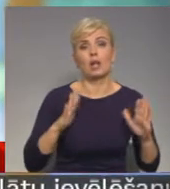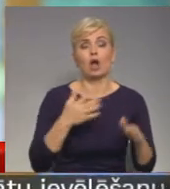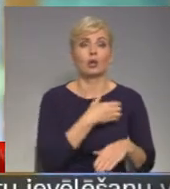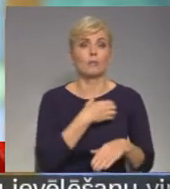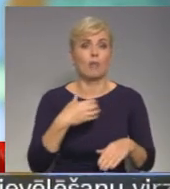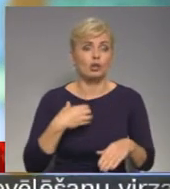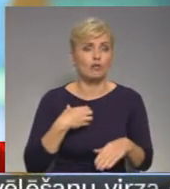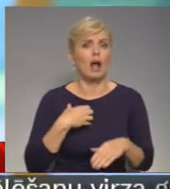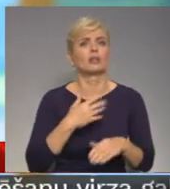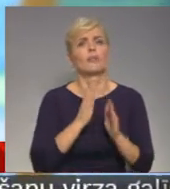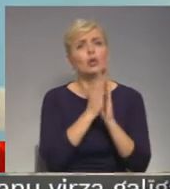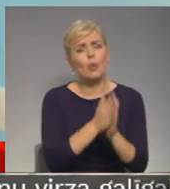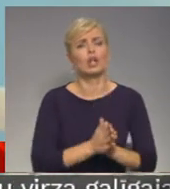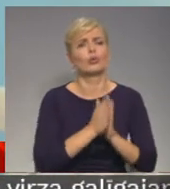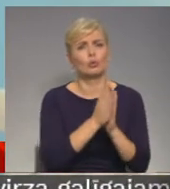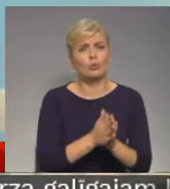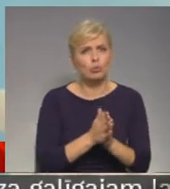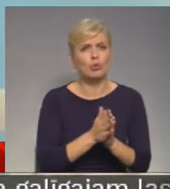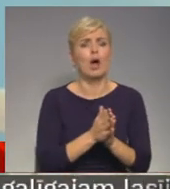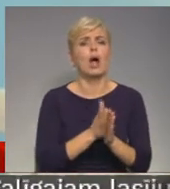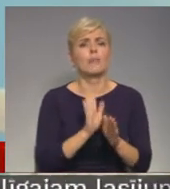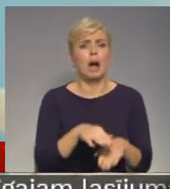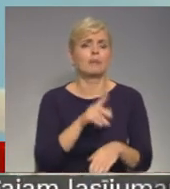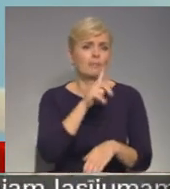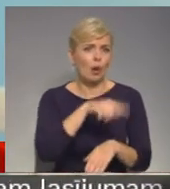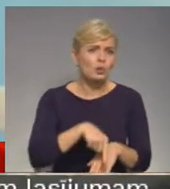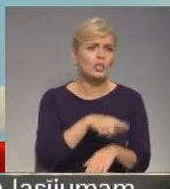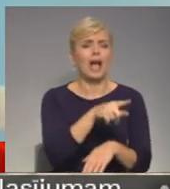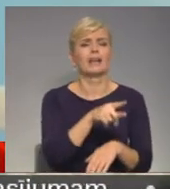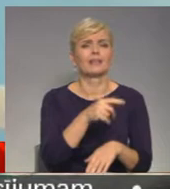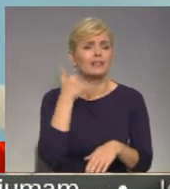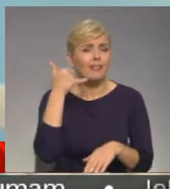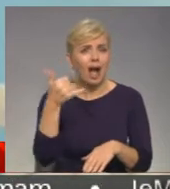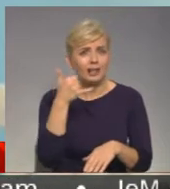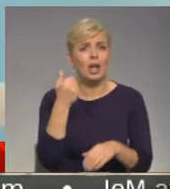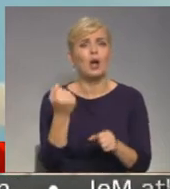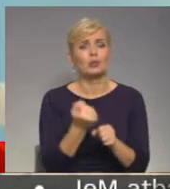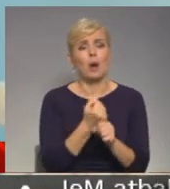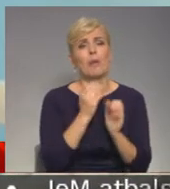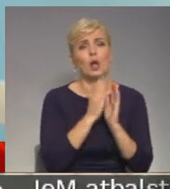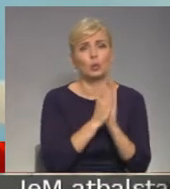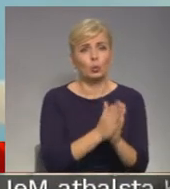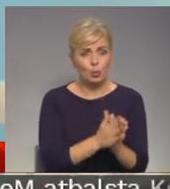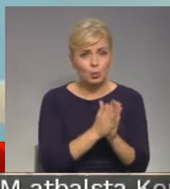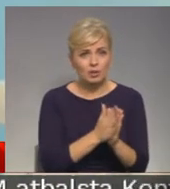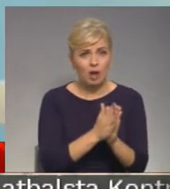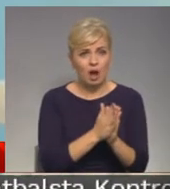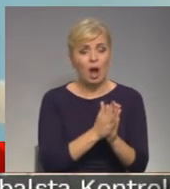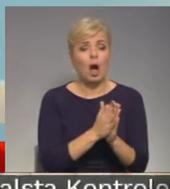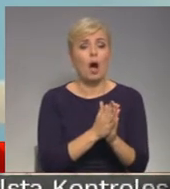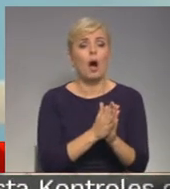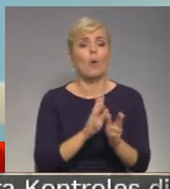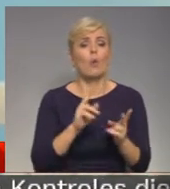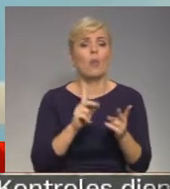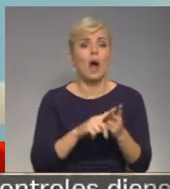pašvaldības neatlaidība, ka viņi ļoti diezgan pat uzstājīgi vairāk kārt zvanīja un tomēr lūdza. Un otra lieta bija